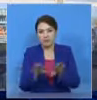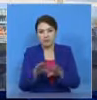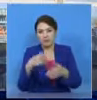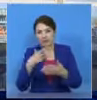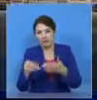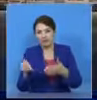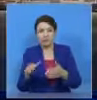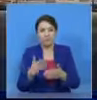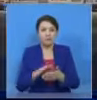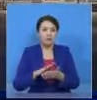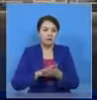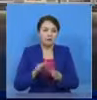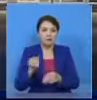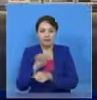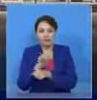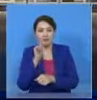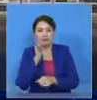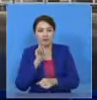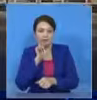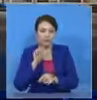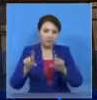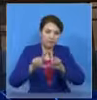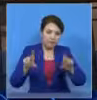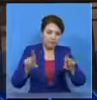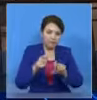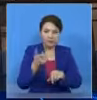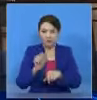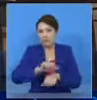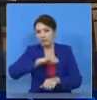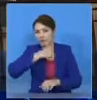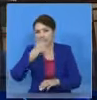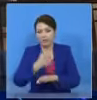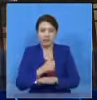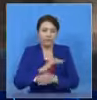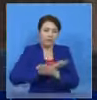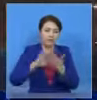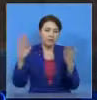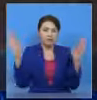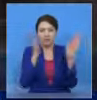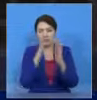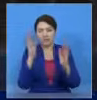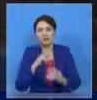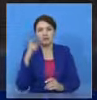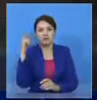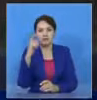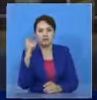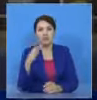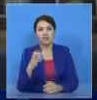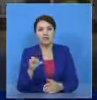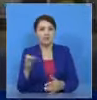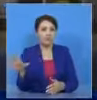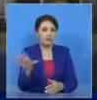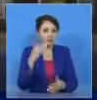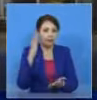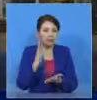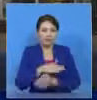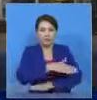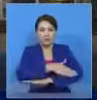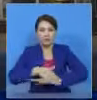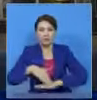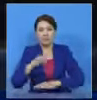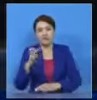вместительной парковки комфортные помещения но самое главное экологически чистая сельскохозяйственная продукция все это находится по адресу